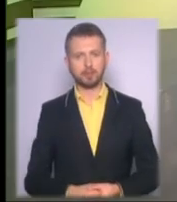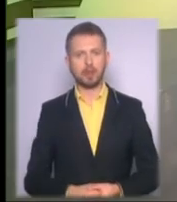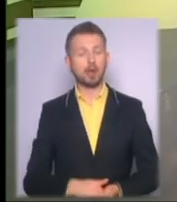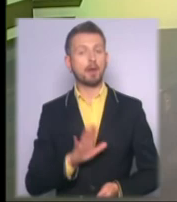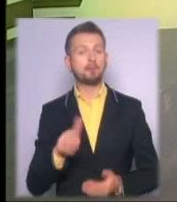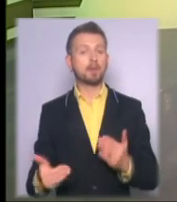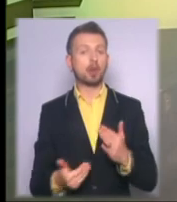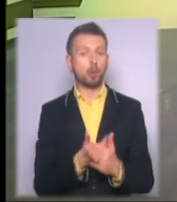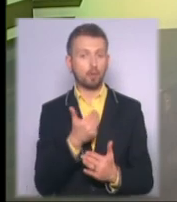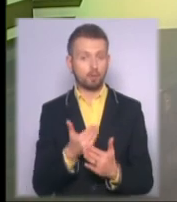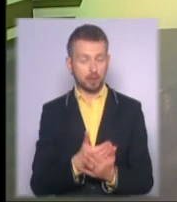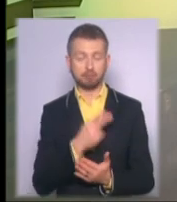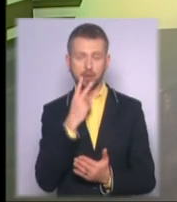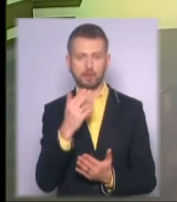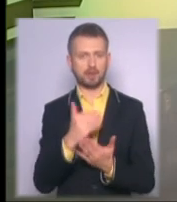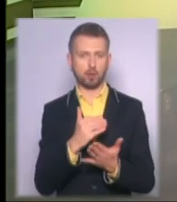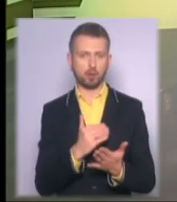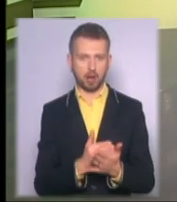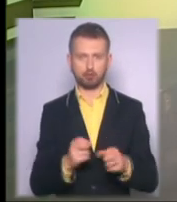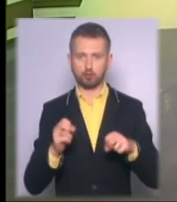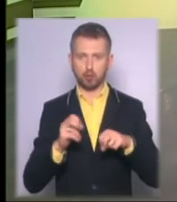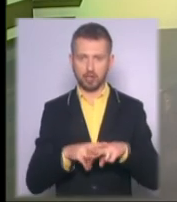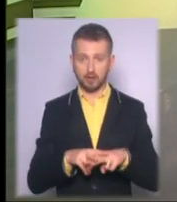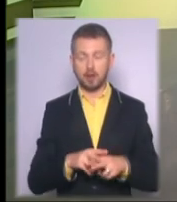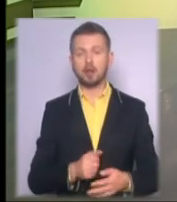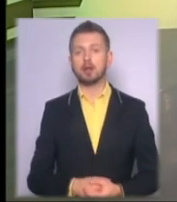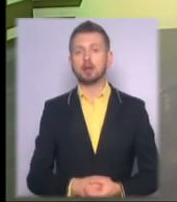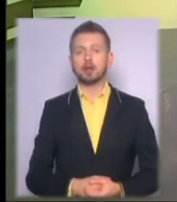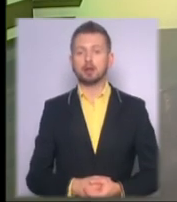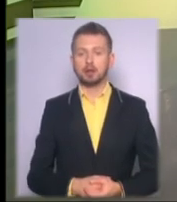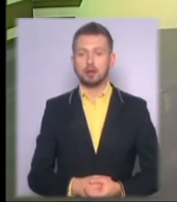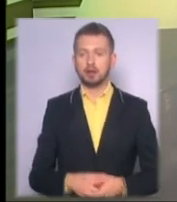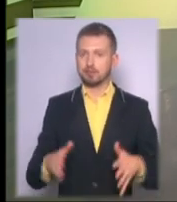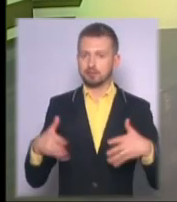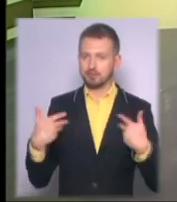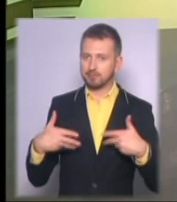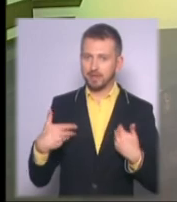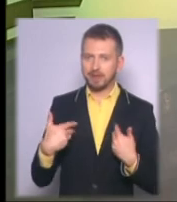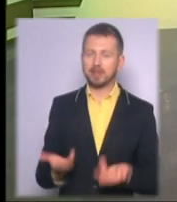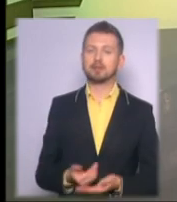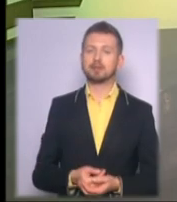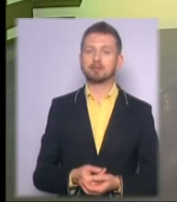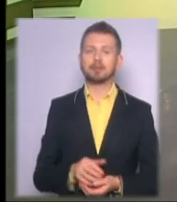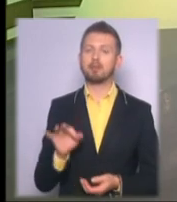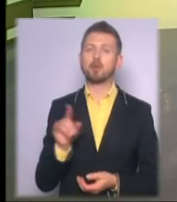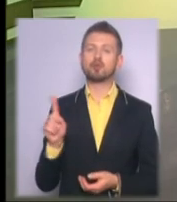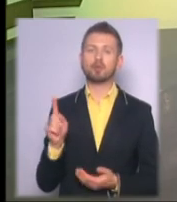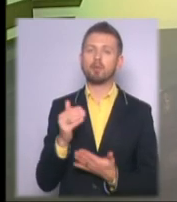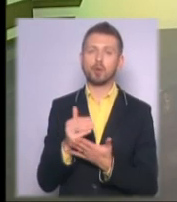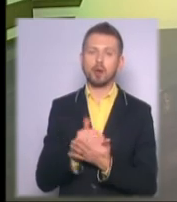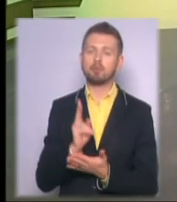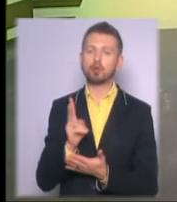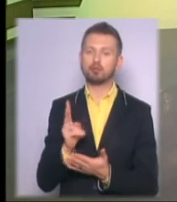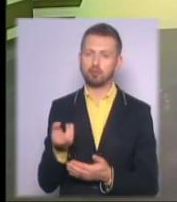Після новин ефір нашого каналу продовжить Сергій Дойко з програмою «Столиця». Сергію, радий вітати. Про що в програмі, хто в